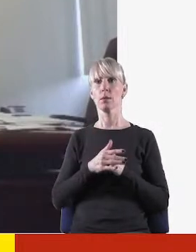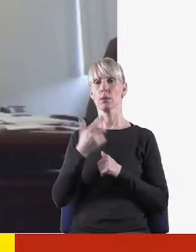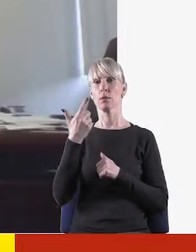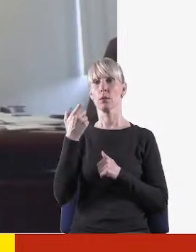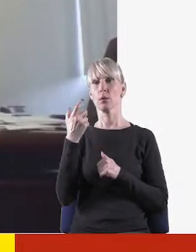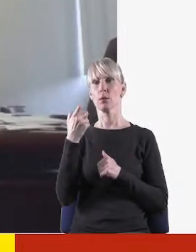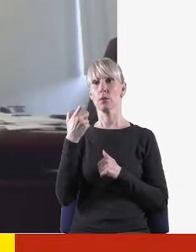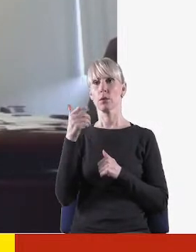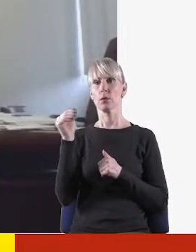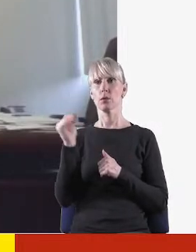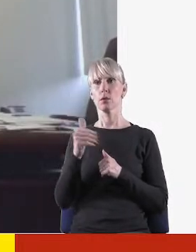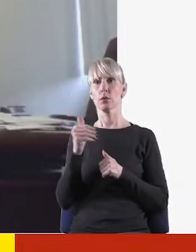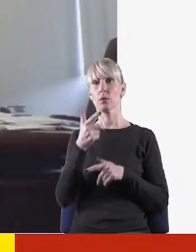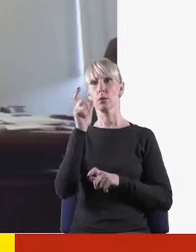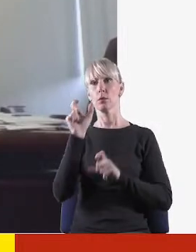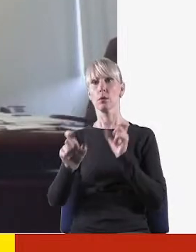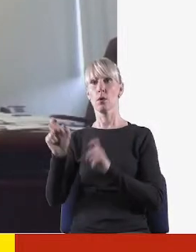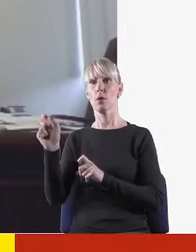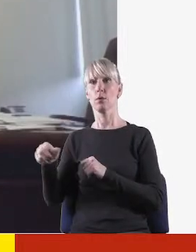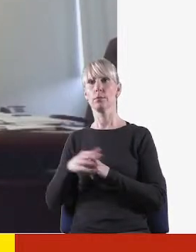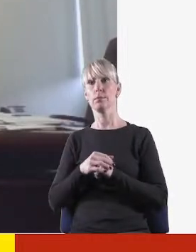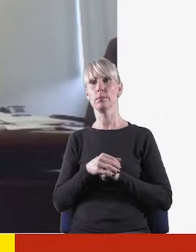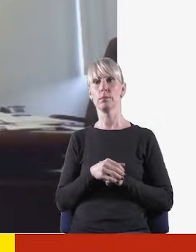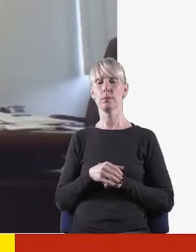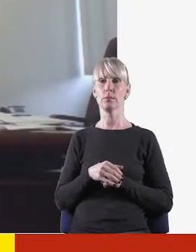1 200 000 osób.